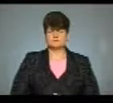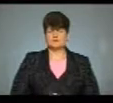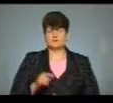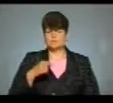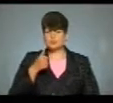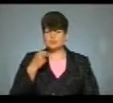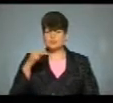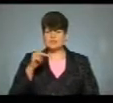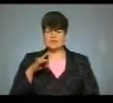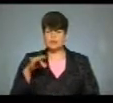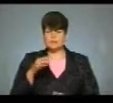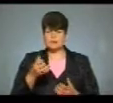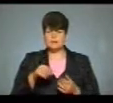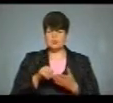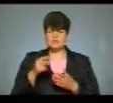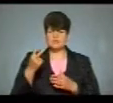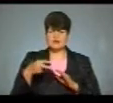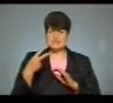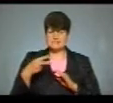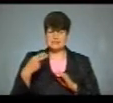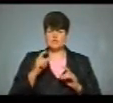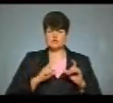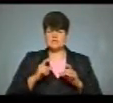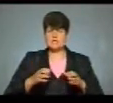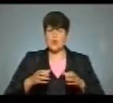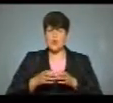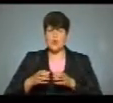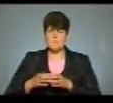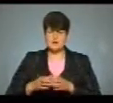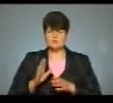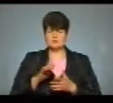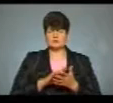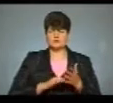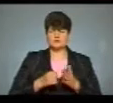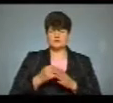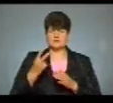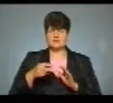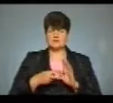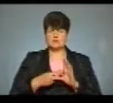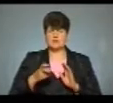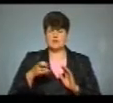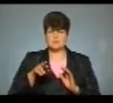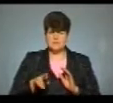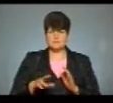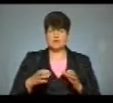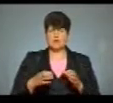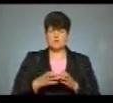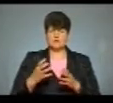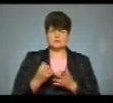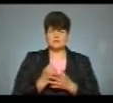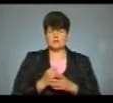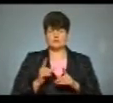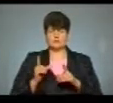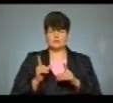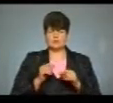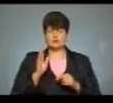Цьогоріч у чемпіонаті Європи беруть участь 20 студентських команд. Триватиме він до 27 липня. Команда Василя Івагеша здобула путівку до